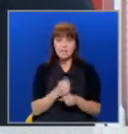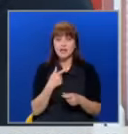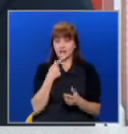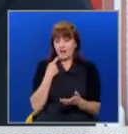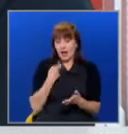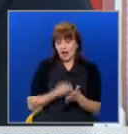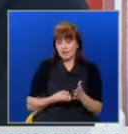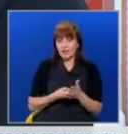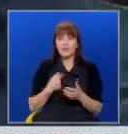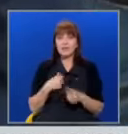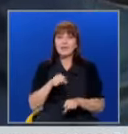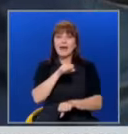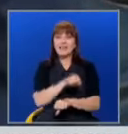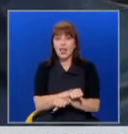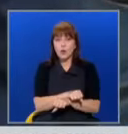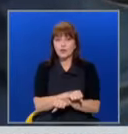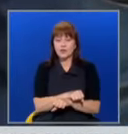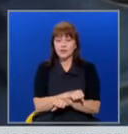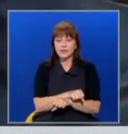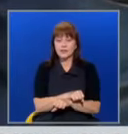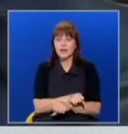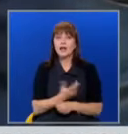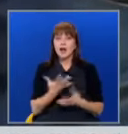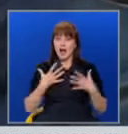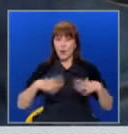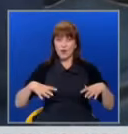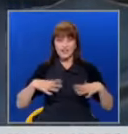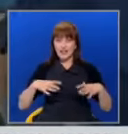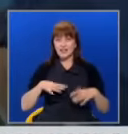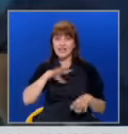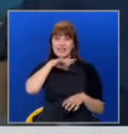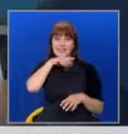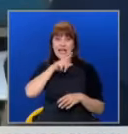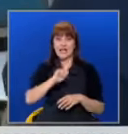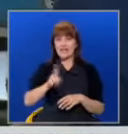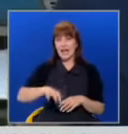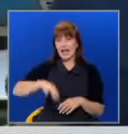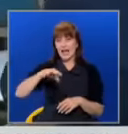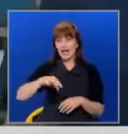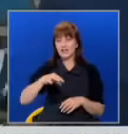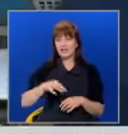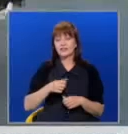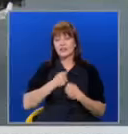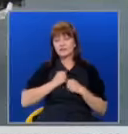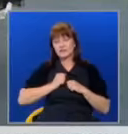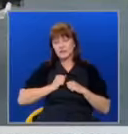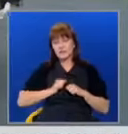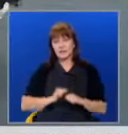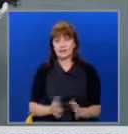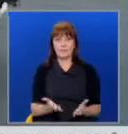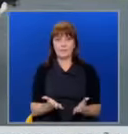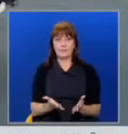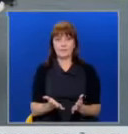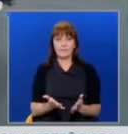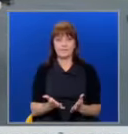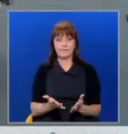ни се обръща достатъчно внимание. И припомнят, че дори униформите им са стари, некачествени и едва ми издържат дори един сезон. Оборудването